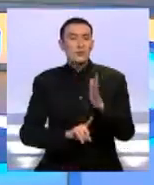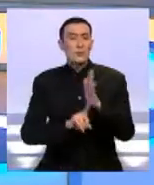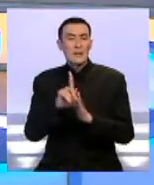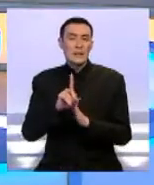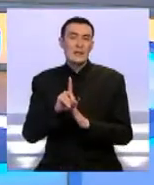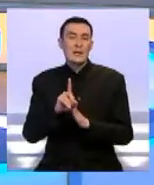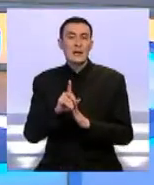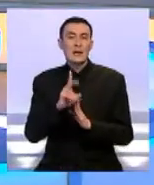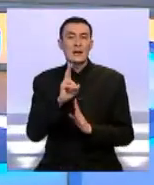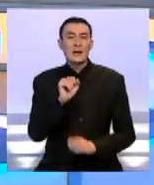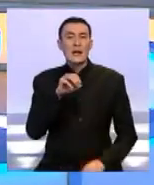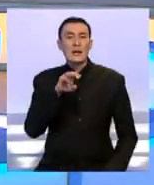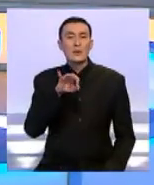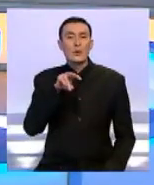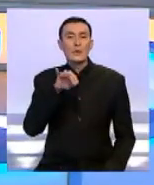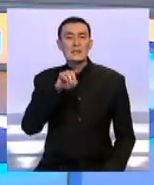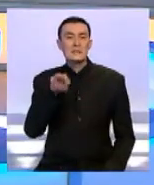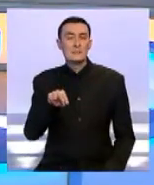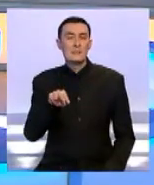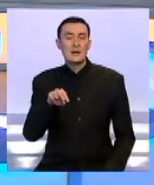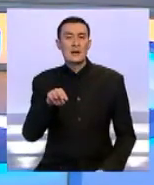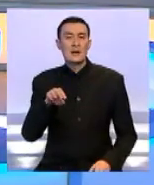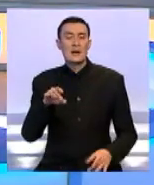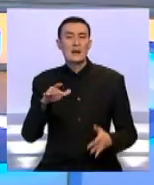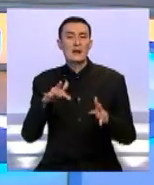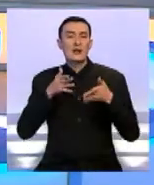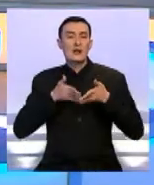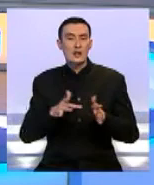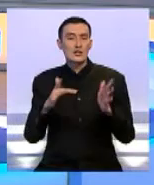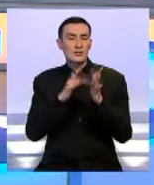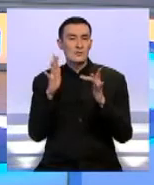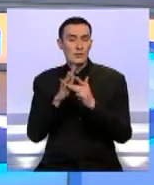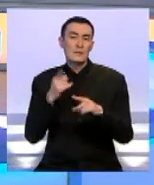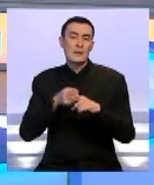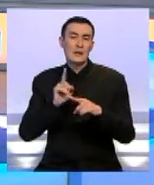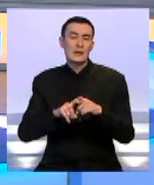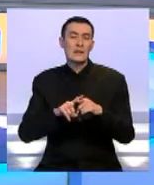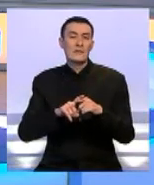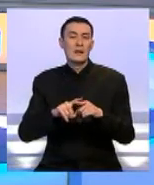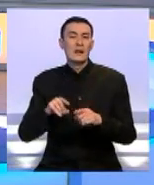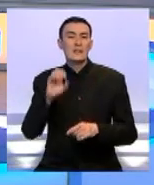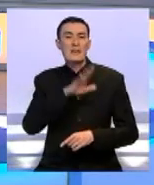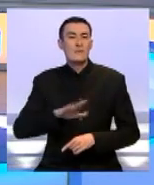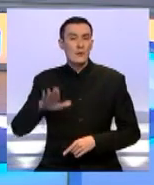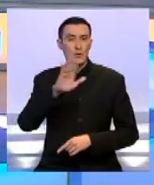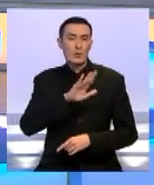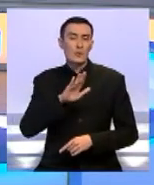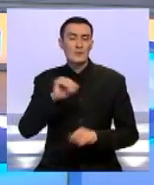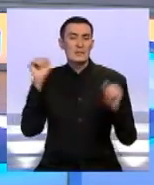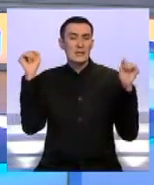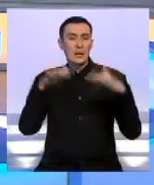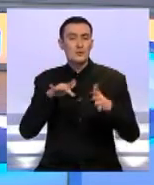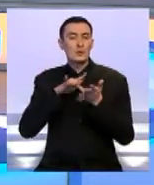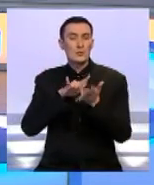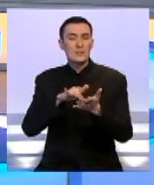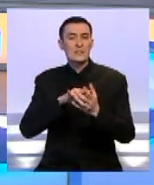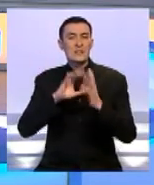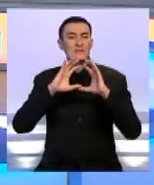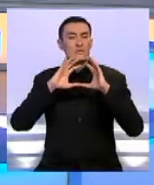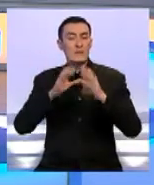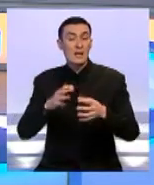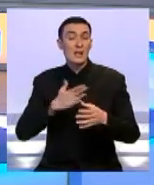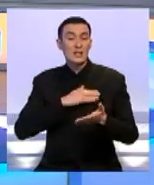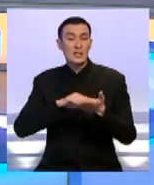наступления католического Рождества в Европе. В это волшебное время в городе и деревне Старого Света туда слетаются туристы со всего